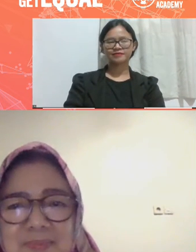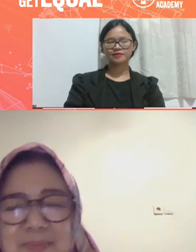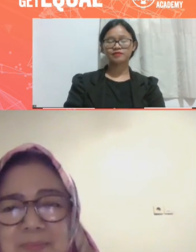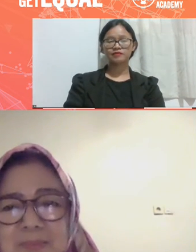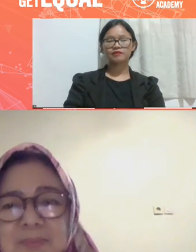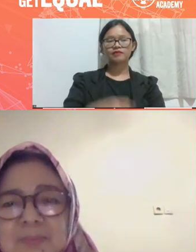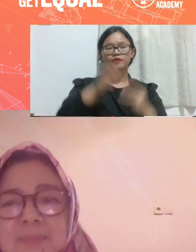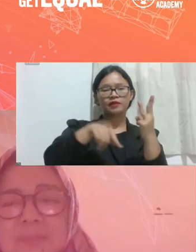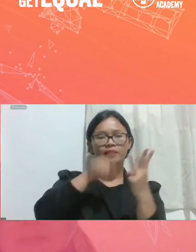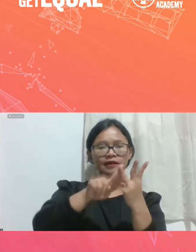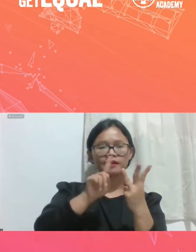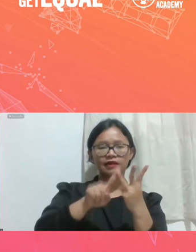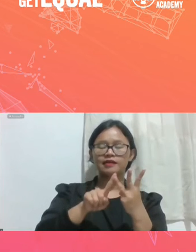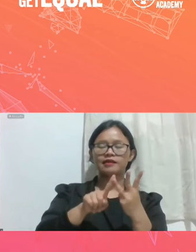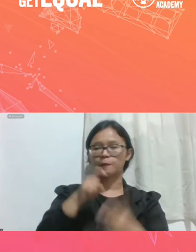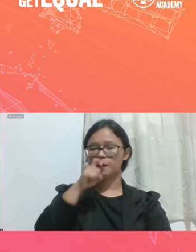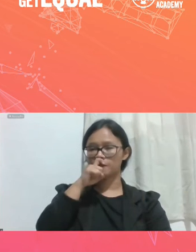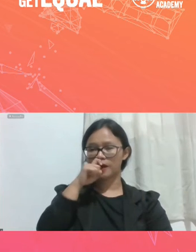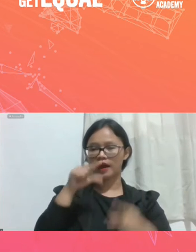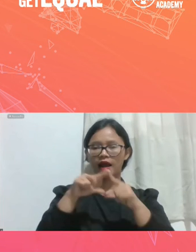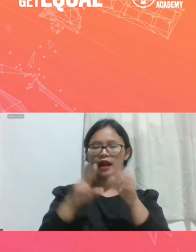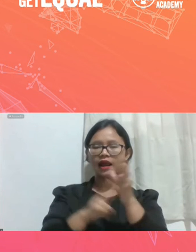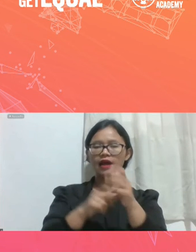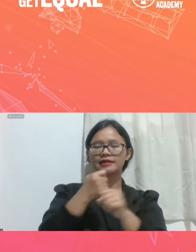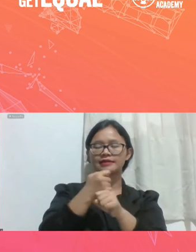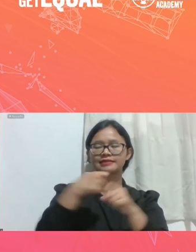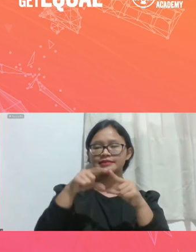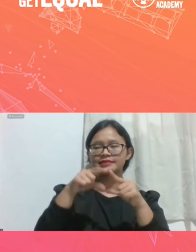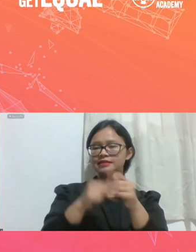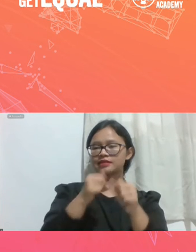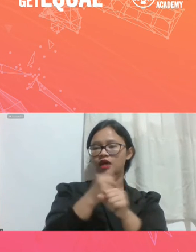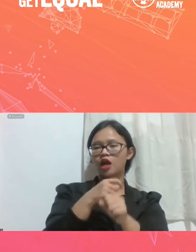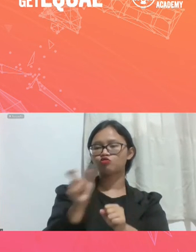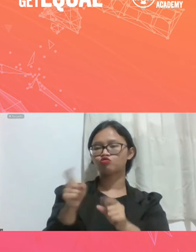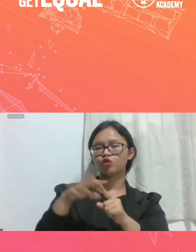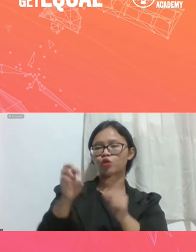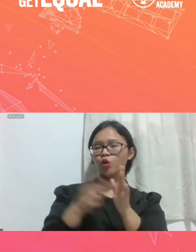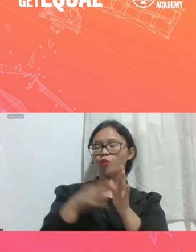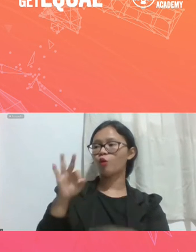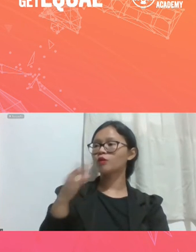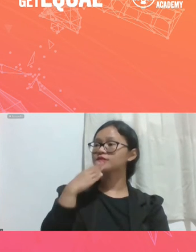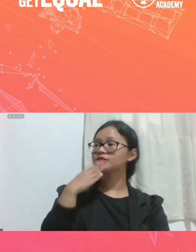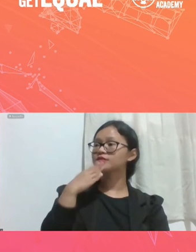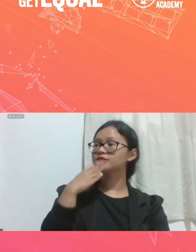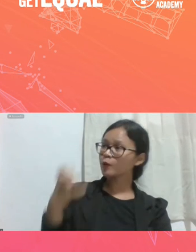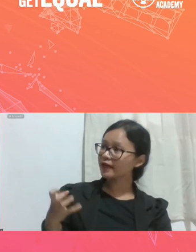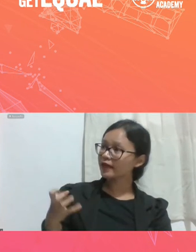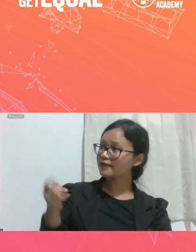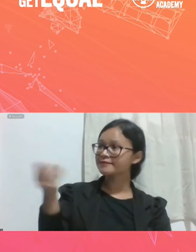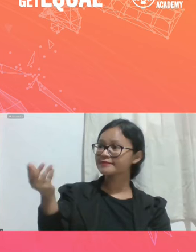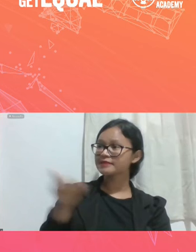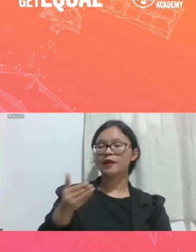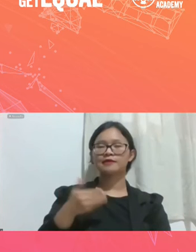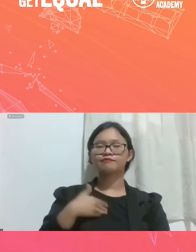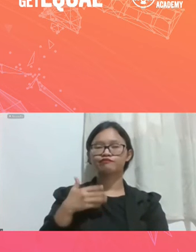Dan ada Pak Langgeng Utomo. Selamat sore Pak Utomo. Selamat sore Mbak. Dari Direktorat Tindak